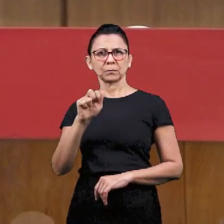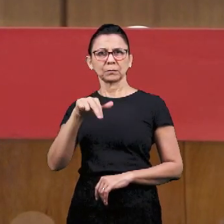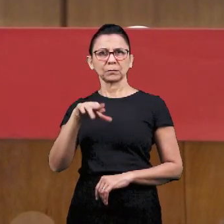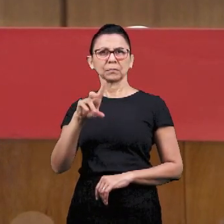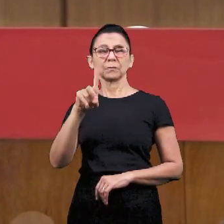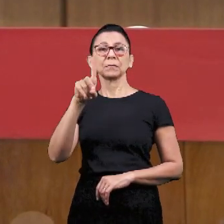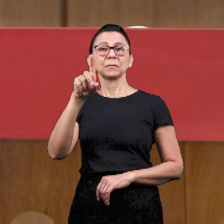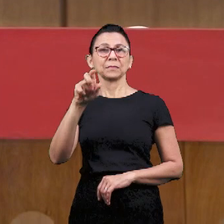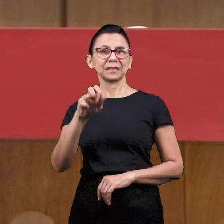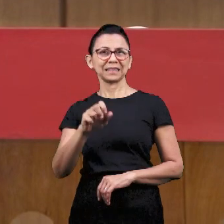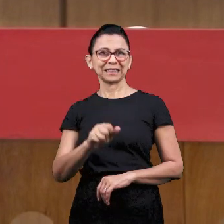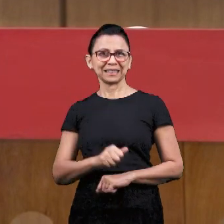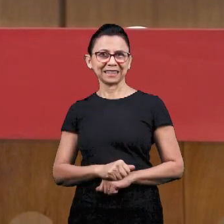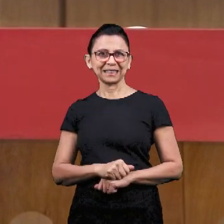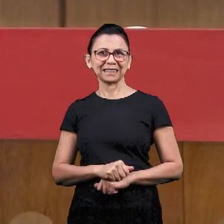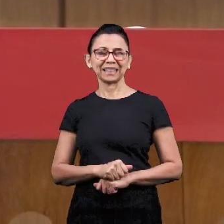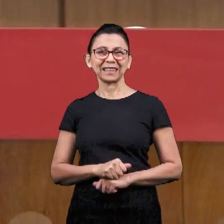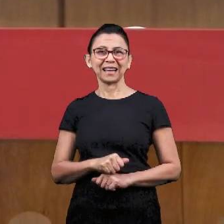La mère,